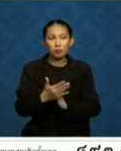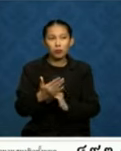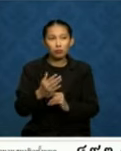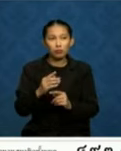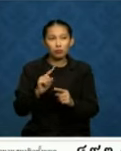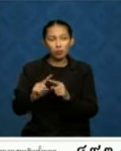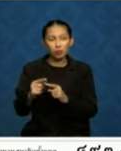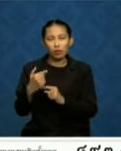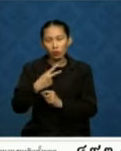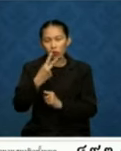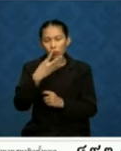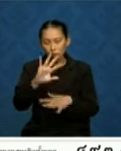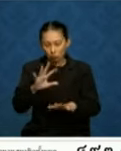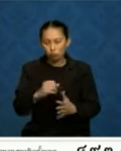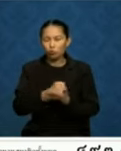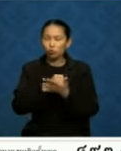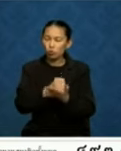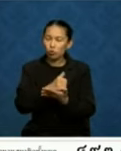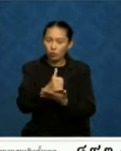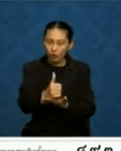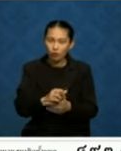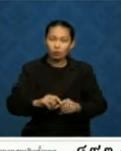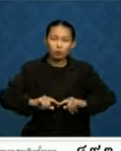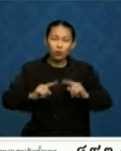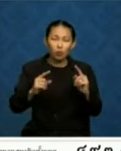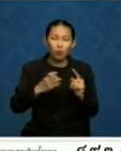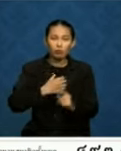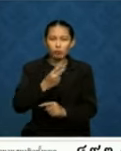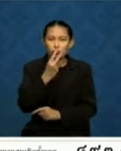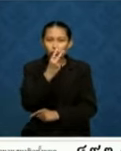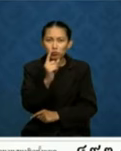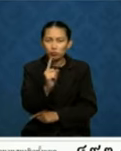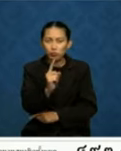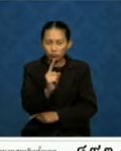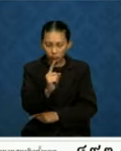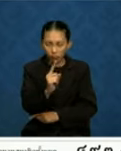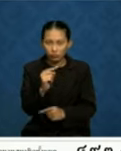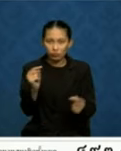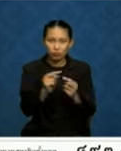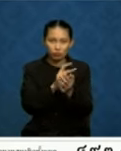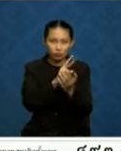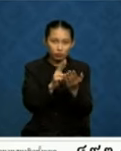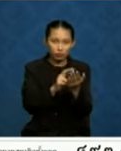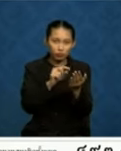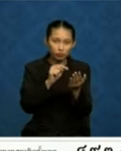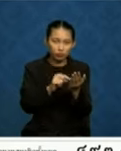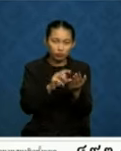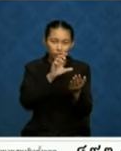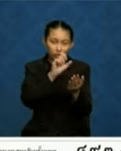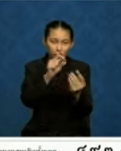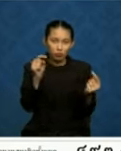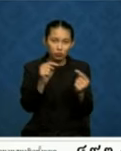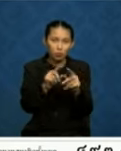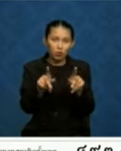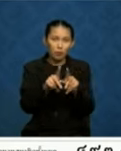ก็ถือว่าช่วยได้ในระดับหนึ่งครับแต่อย่างไรก็ตามครับในรายงานข้อสังเกตของกรรมาธิการนี้ผมอ่าน